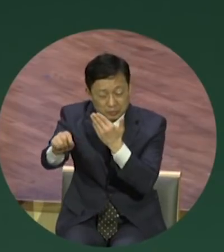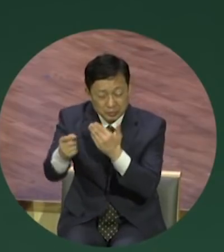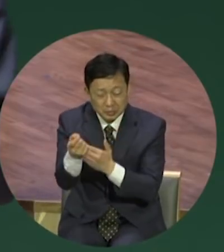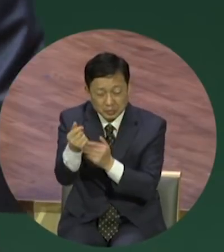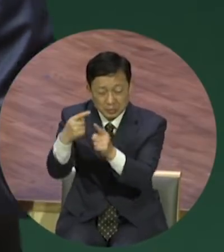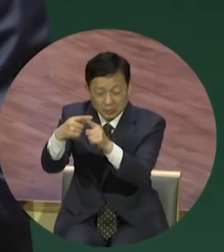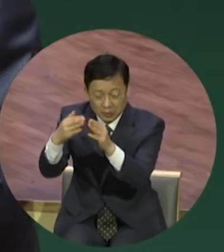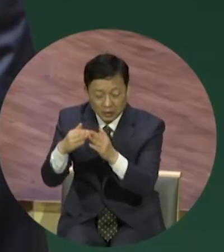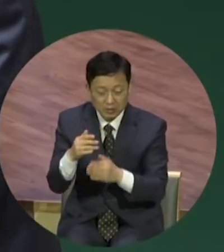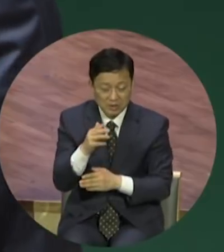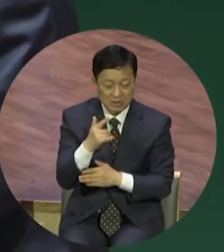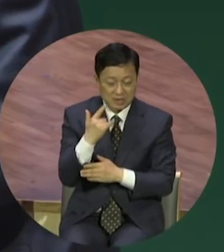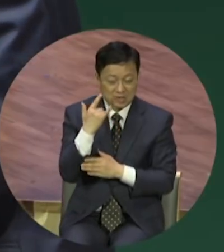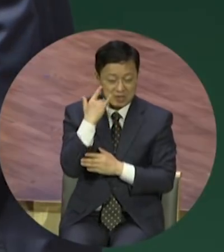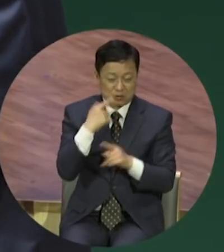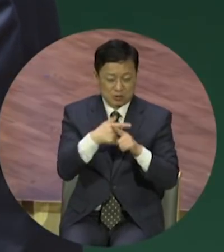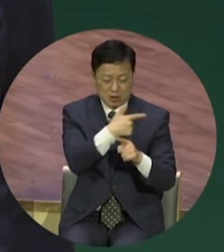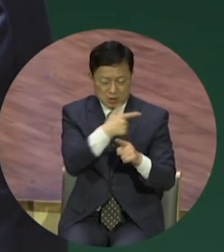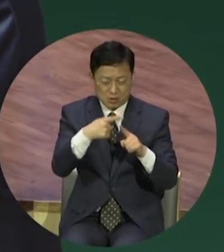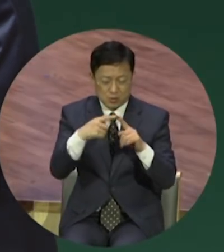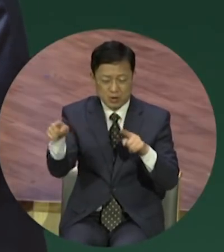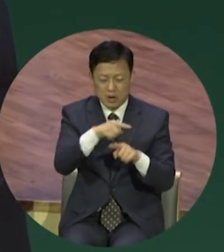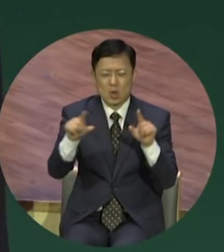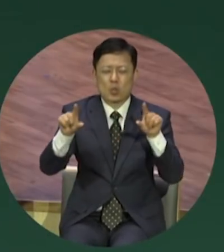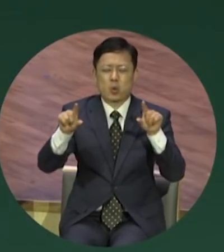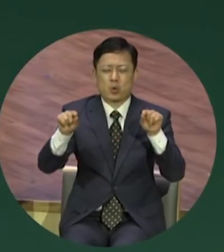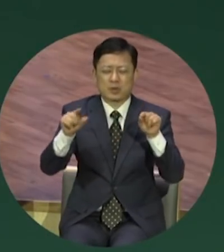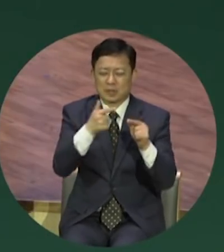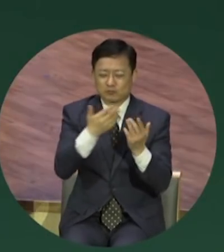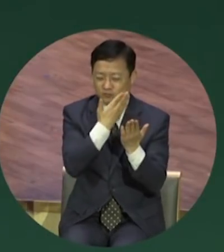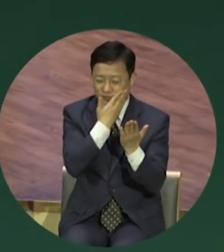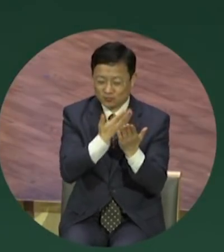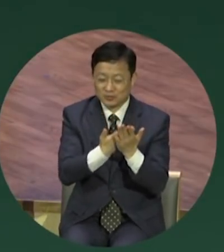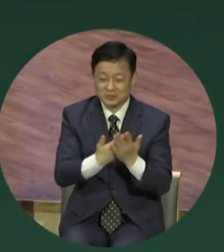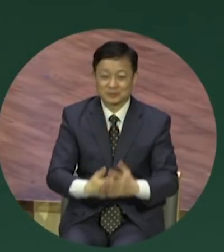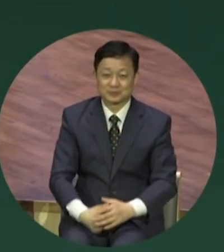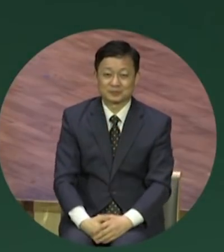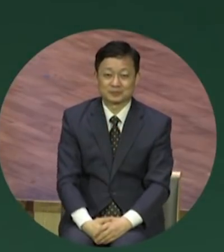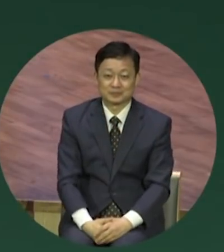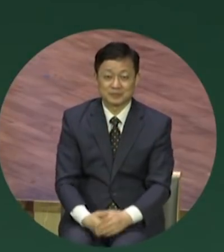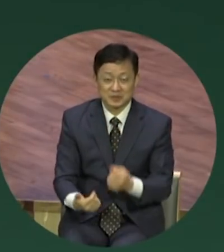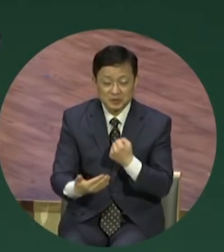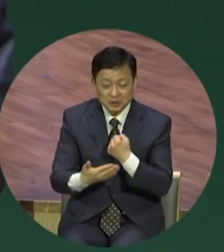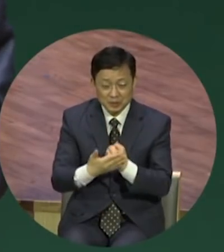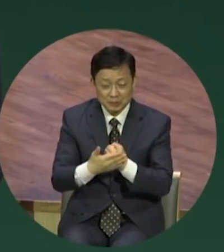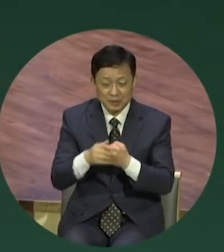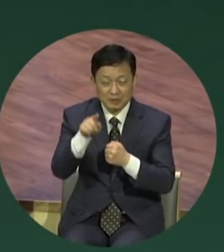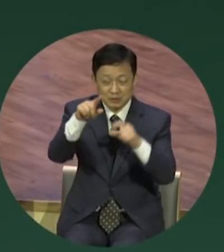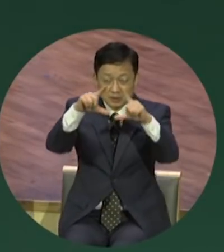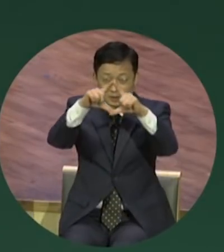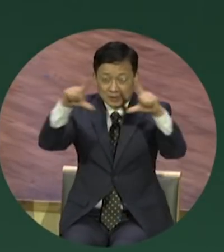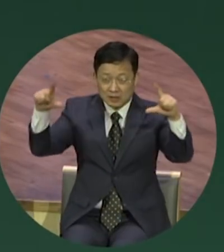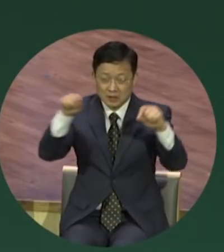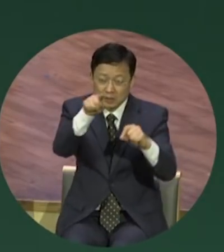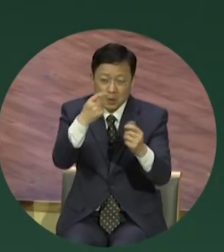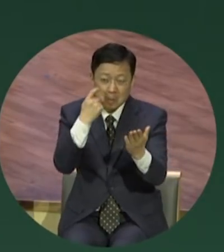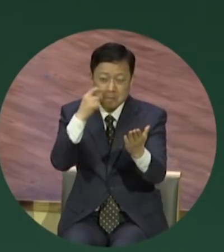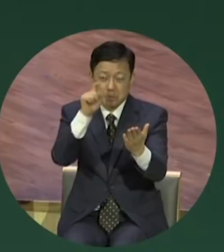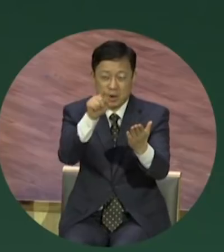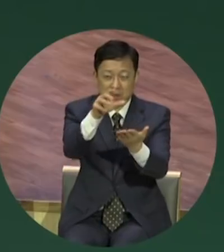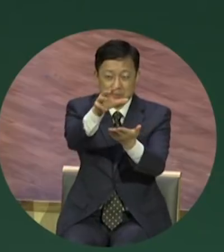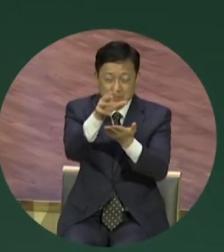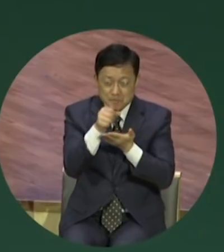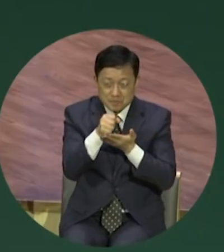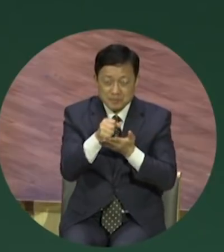churches that are in the outskirts of the city, Yewon Church in the 그래서, central region of the city, they're all important. 발견해야 돼요. That's why you must discover what is unprecedented. 흔히